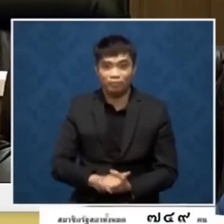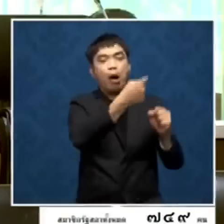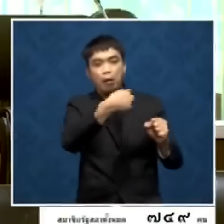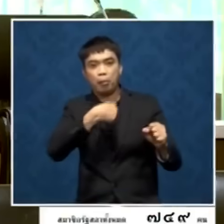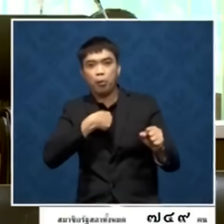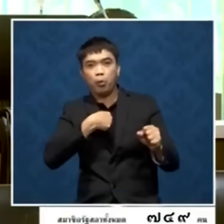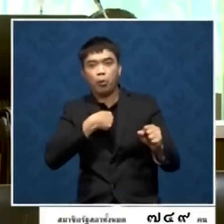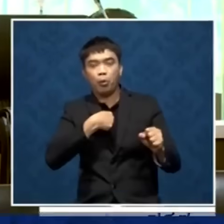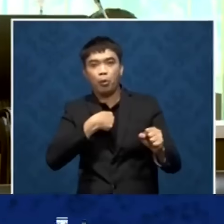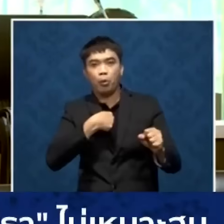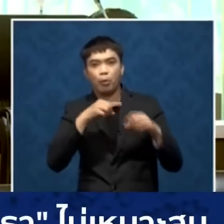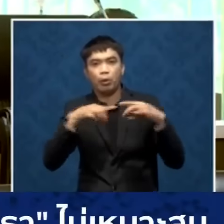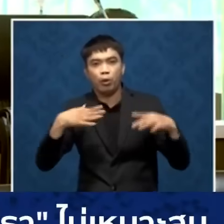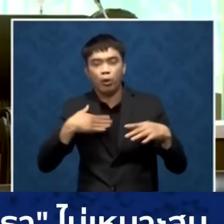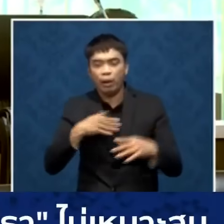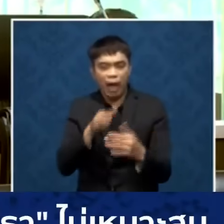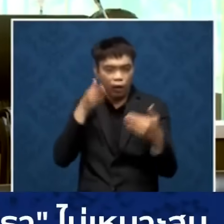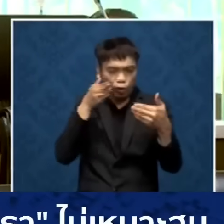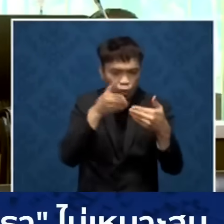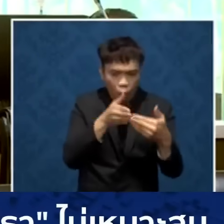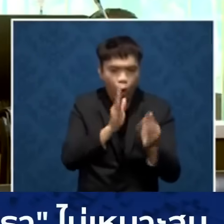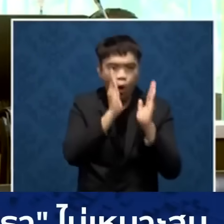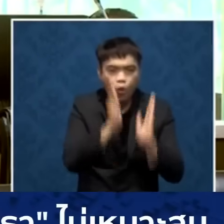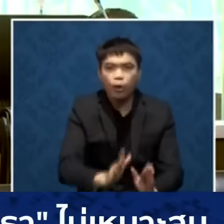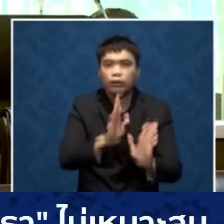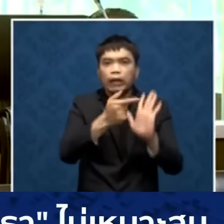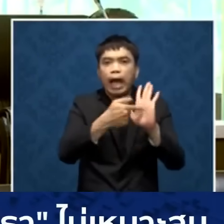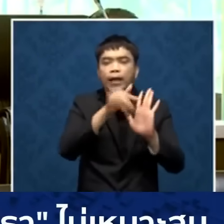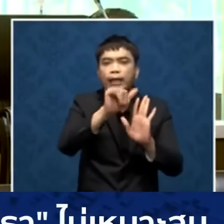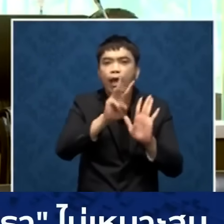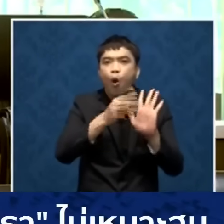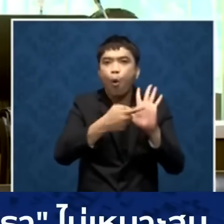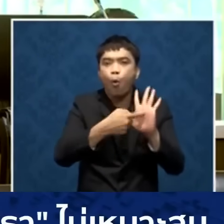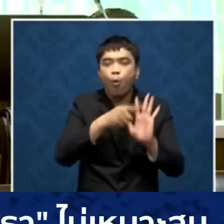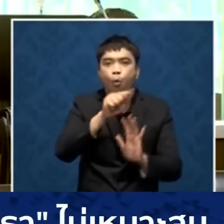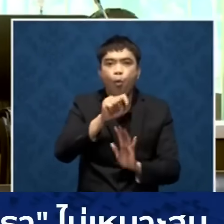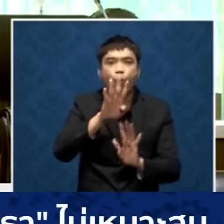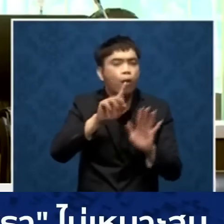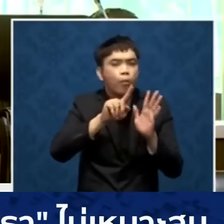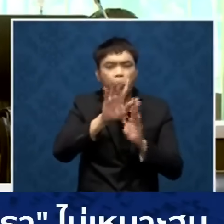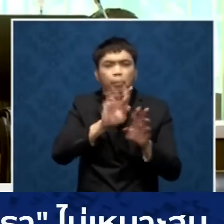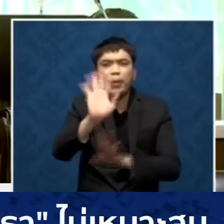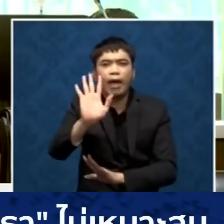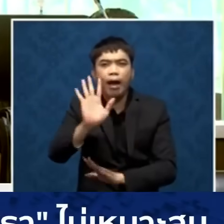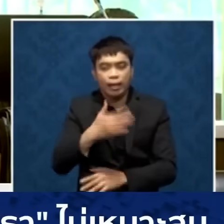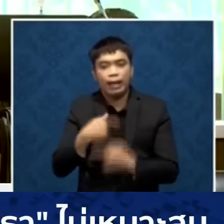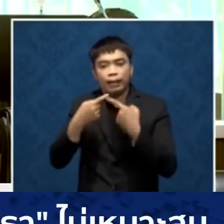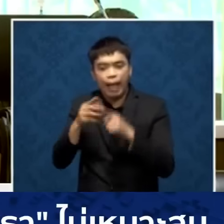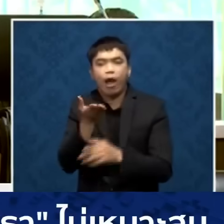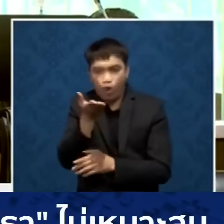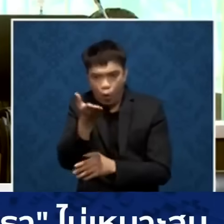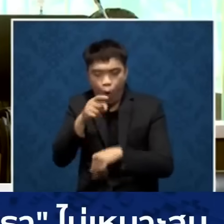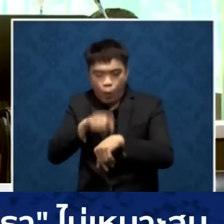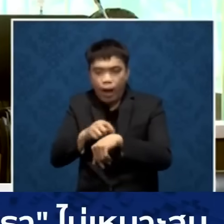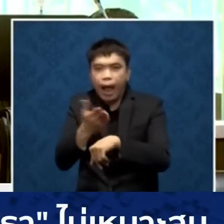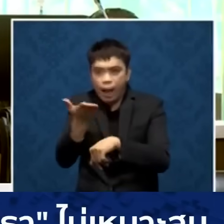ชิกวุฒิสภาก็ย้ำนะครับว่าการจัดตั้งรัฐบาลโดยมีนายกรัฐมนตรีและครม.ไม่ใช่การเลือกตั้งประธานาธิบดีหรือว่านาย